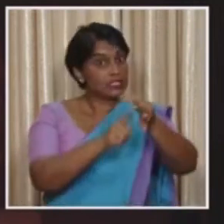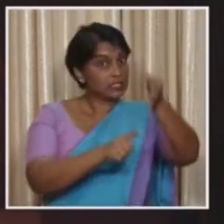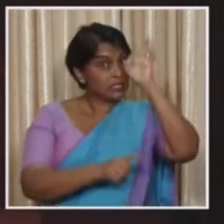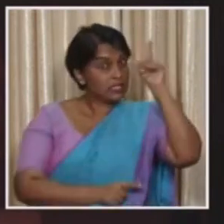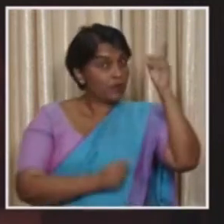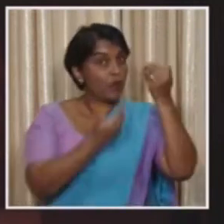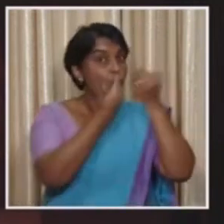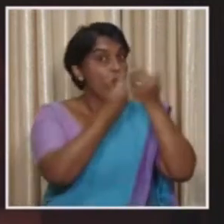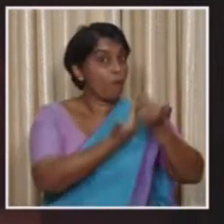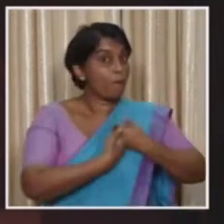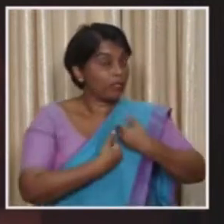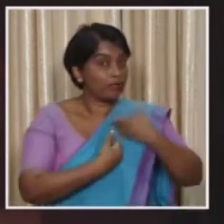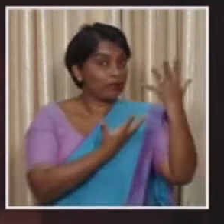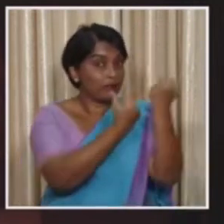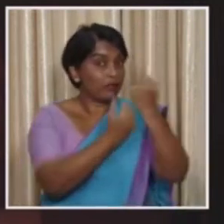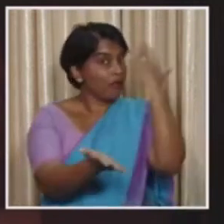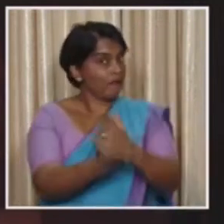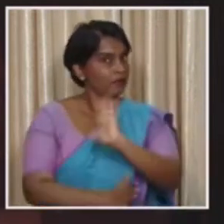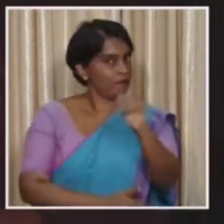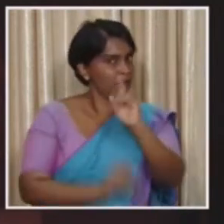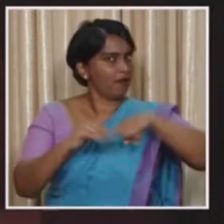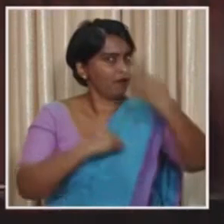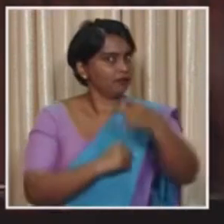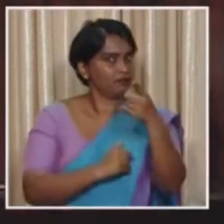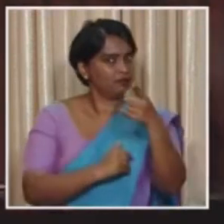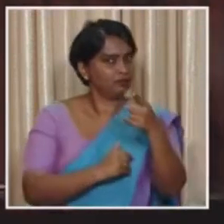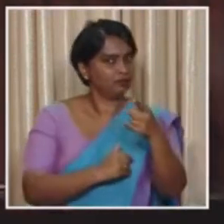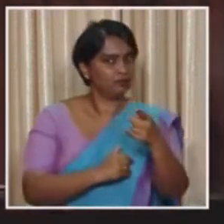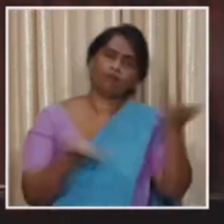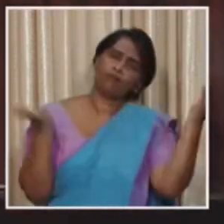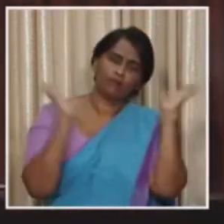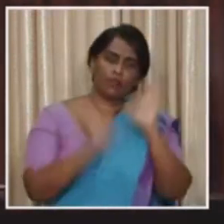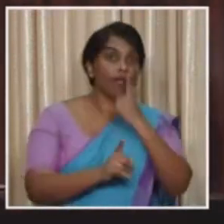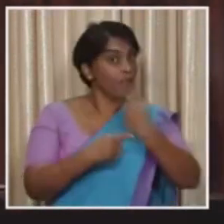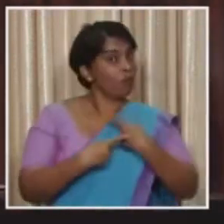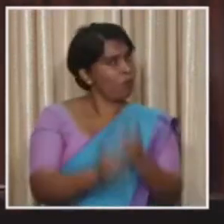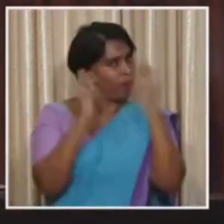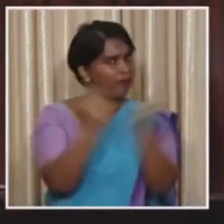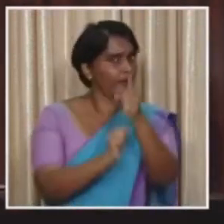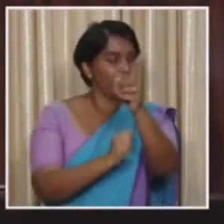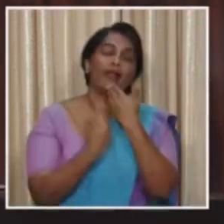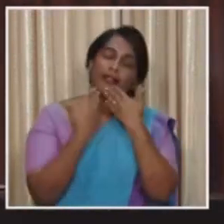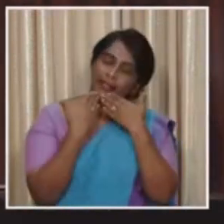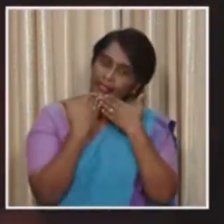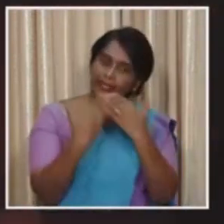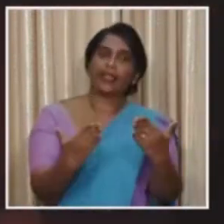ජනාධිපතිවරයාගෙන් උපදෙස් ලැබිලා ඕක නතර කරන්න එන්න එපා ඊළඟ වතාවට. ඔබතුමා කැඳවලා අහන්න. මේක කිව්ව ඉදිරියම ක්‍රියාත්මක කරන්න. බොහොම